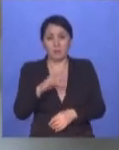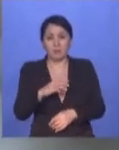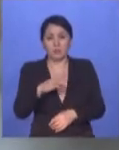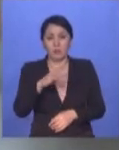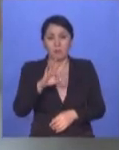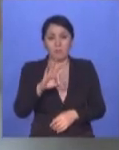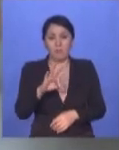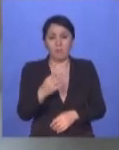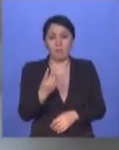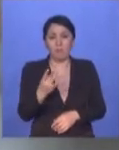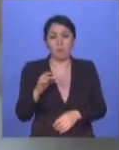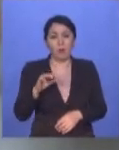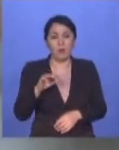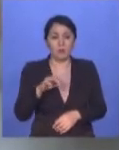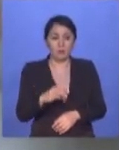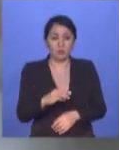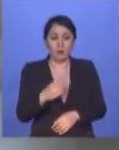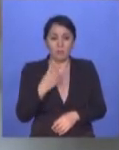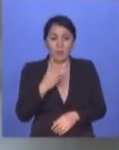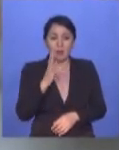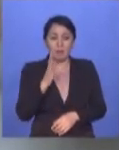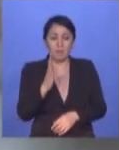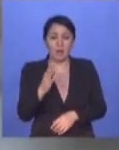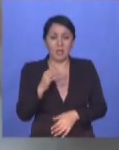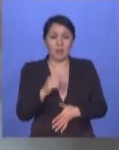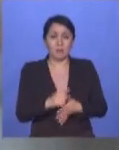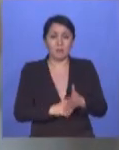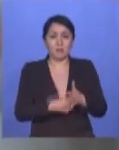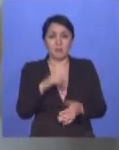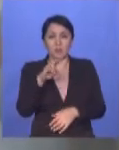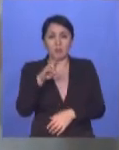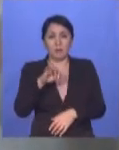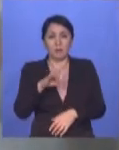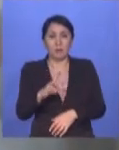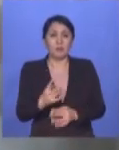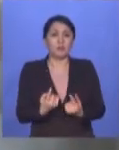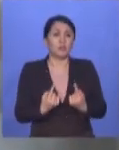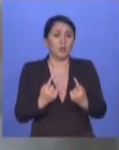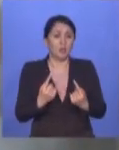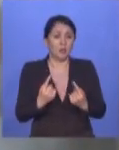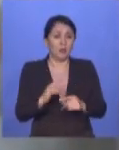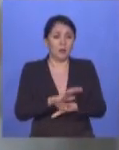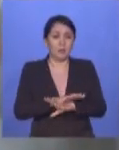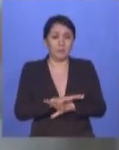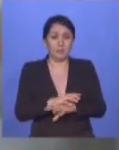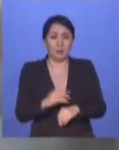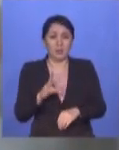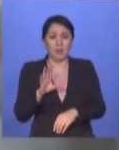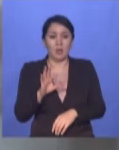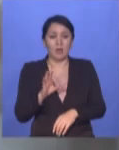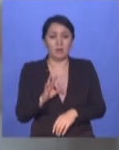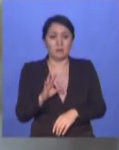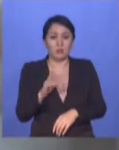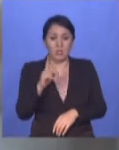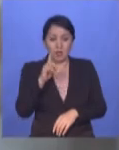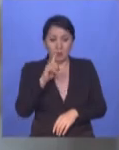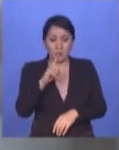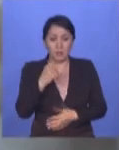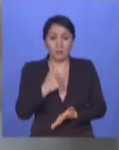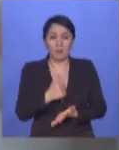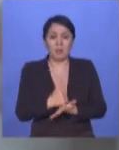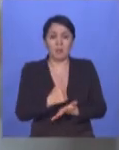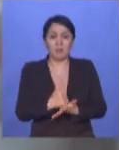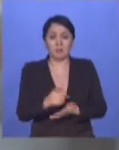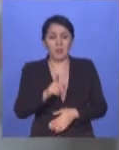және Сальери шығармасынан көрініс көрсеттік. Себебі бұл ақынның аса танымал емес туындыларының бірі. Бірақ біз осы шығармасын негізге ала